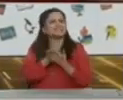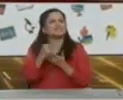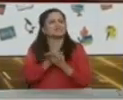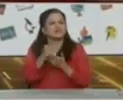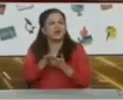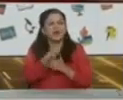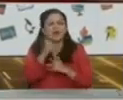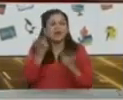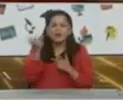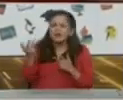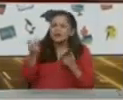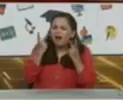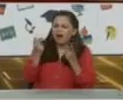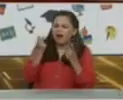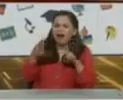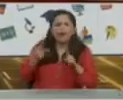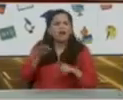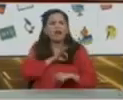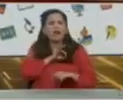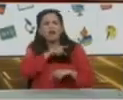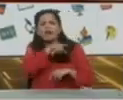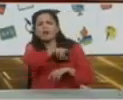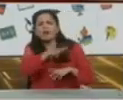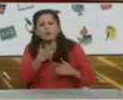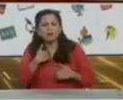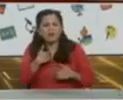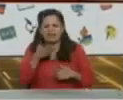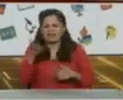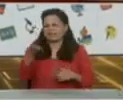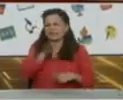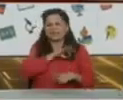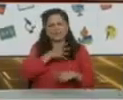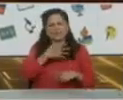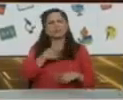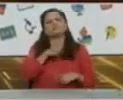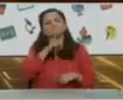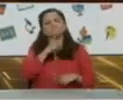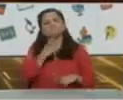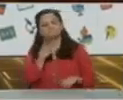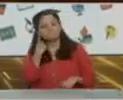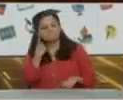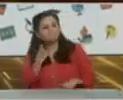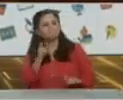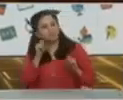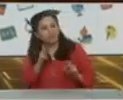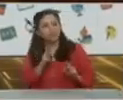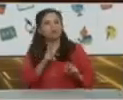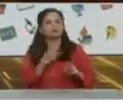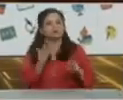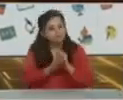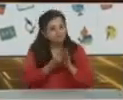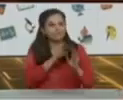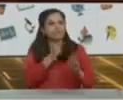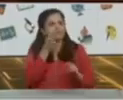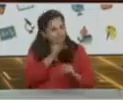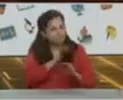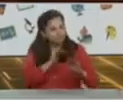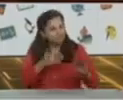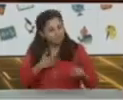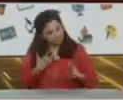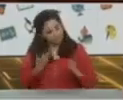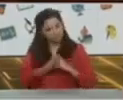आखिर ऐसा क्या है उस गाने में कि आपका बच्चा उसे पसंद कर रहा है। लेकिन होता क्या है कि हम देखते